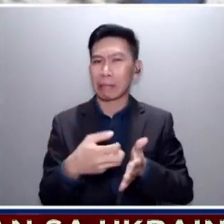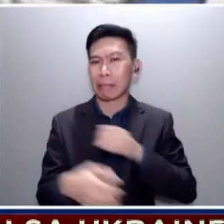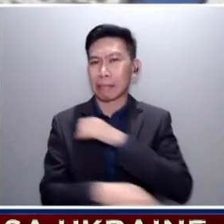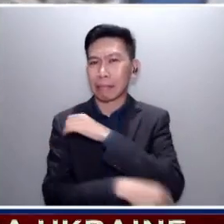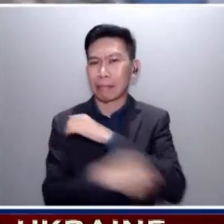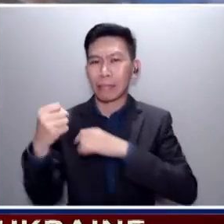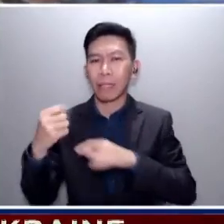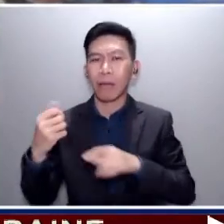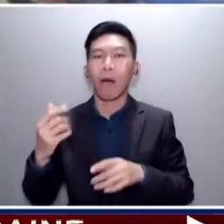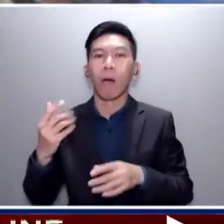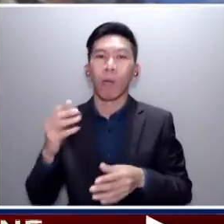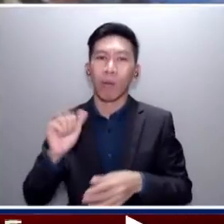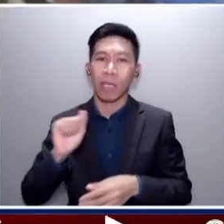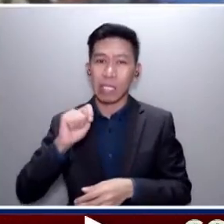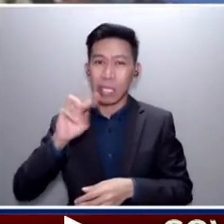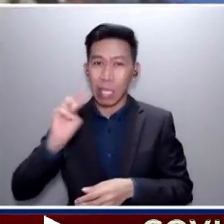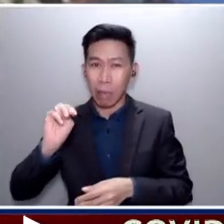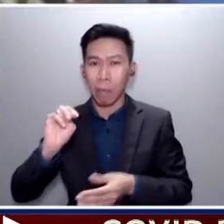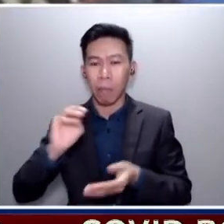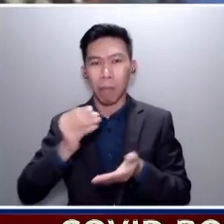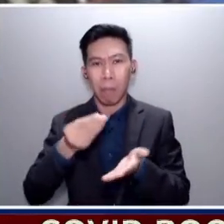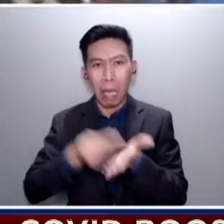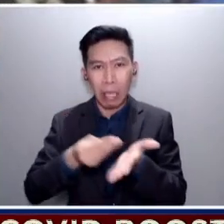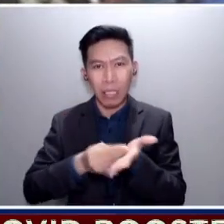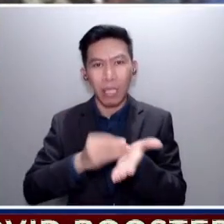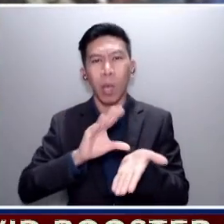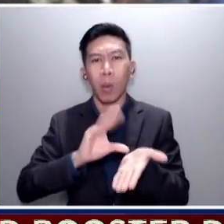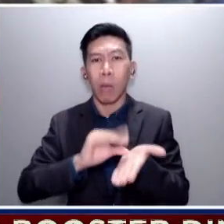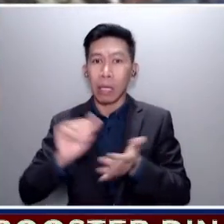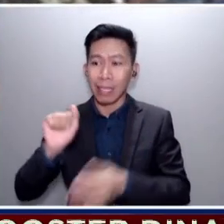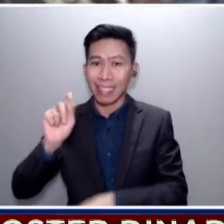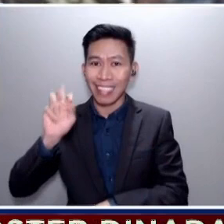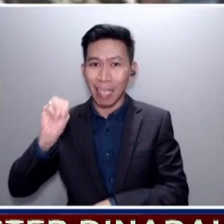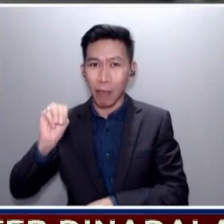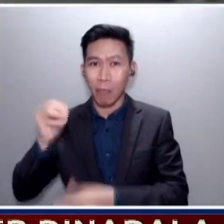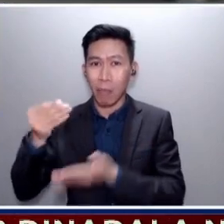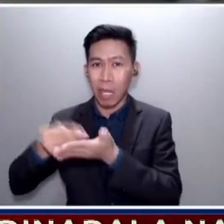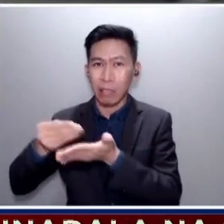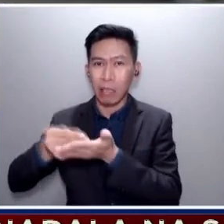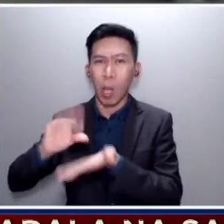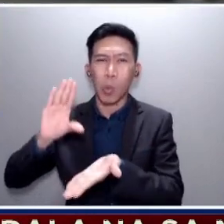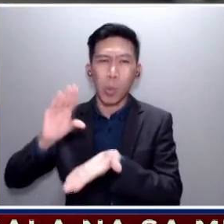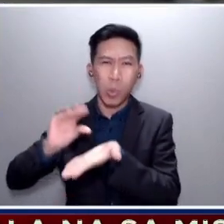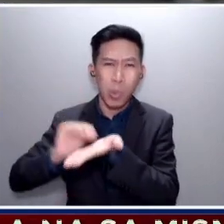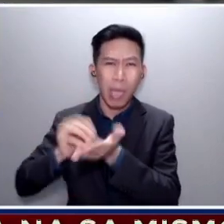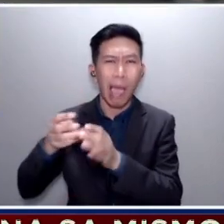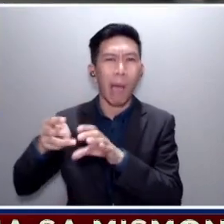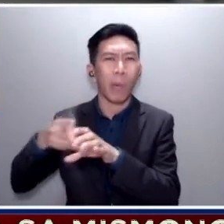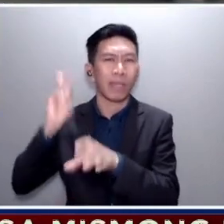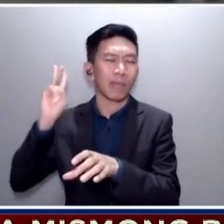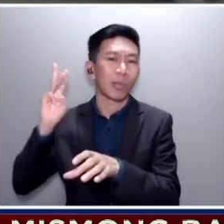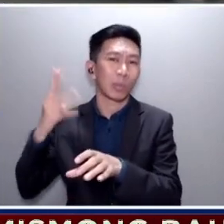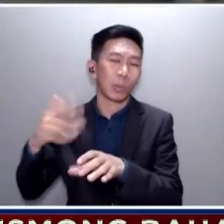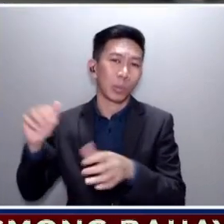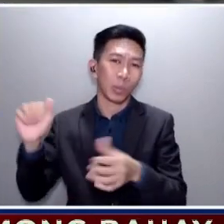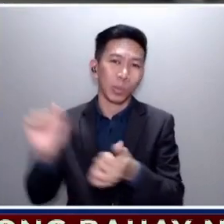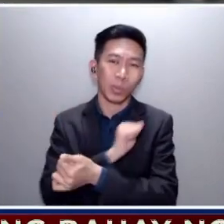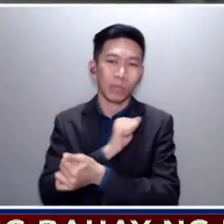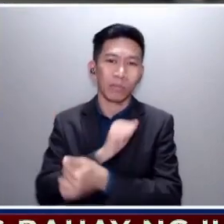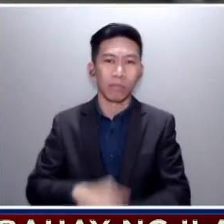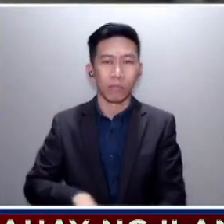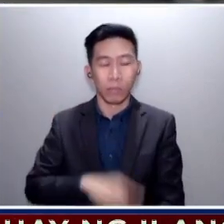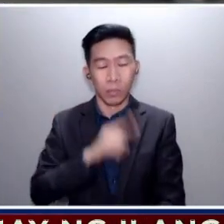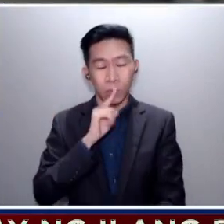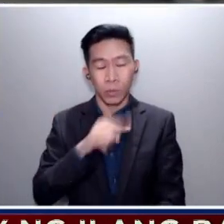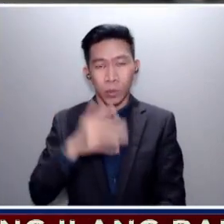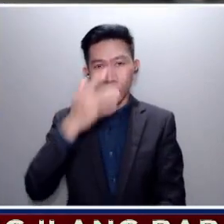ATM. Masama pa nito, pati pera sa ATM na gawang maiwithdraw. It is very traumatizing kasi kakukuha lang ng nanay ko